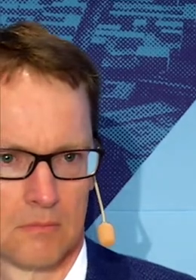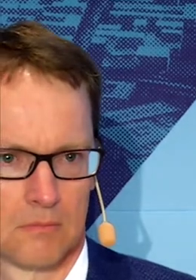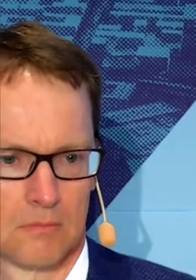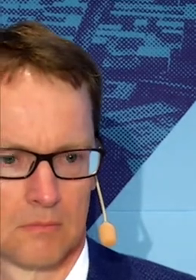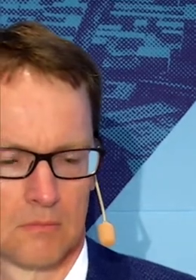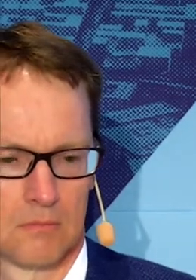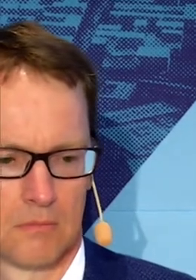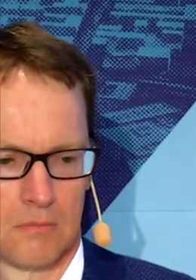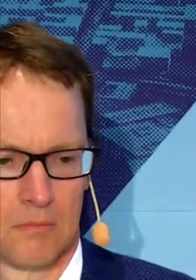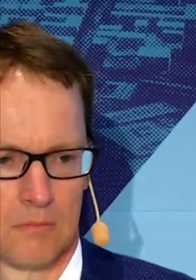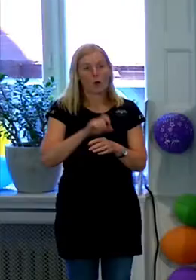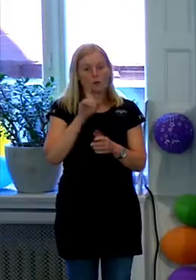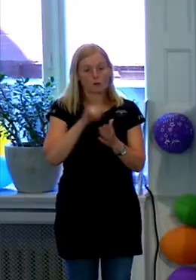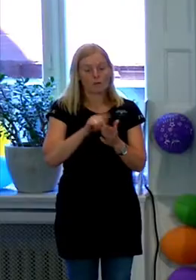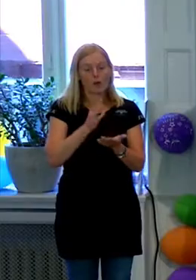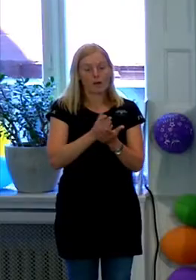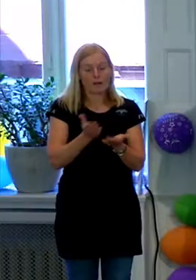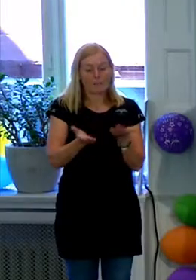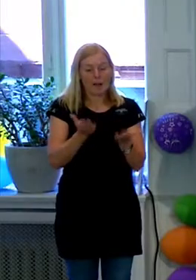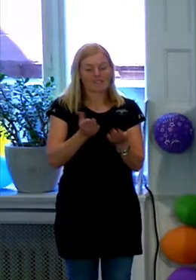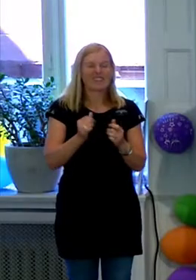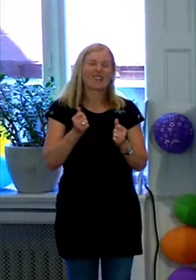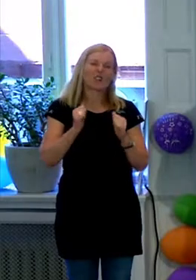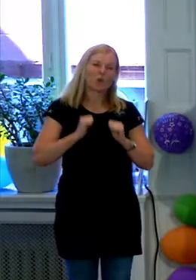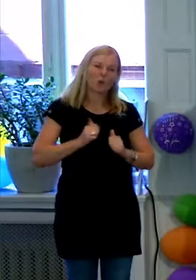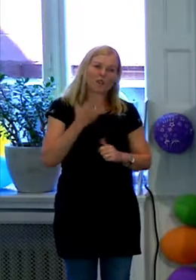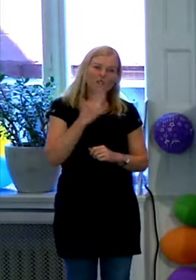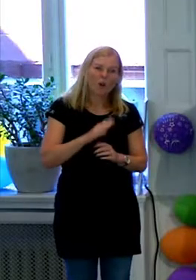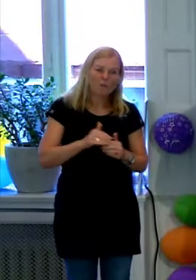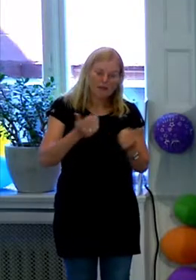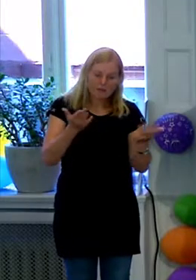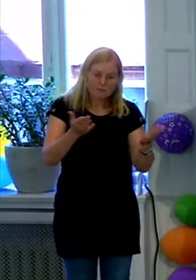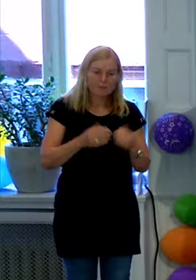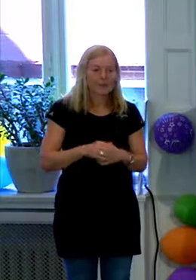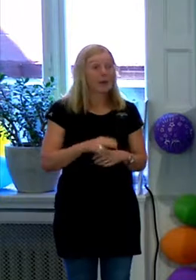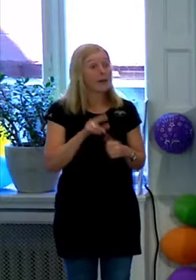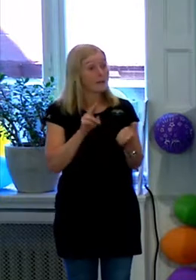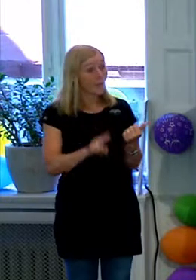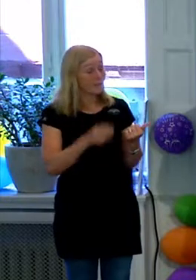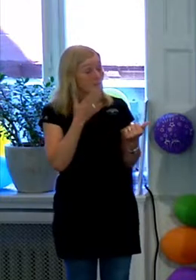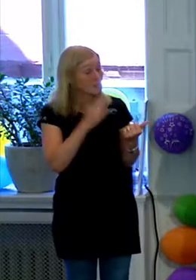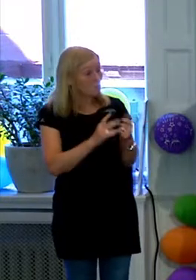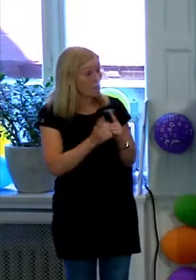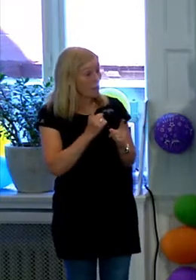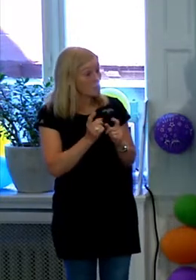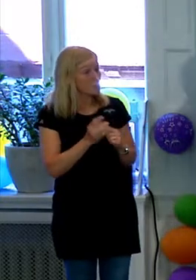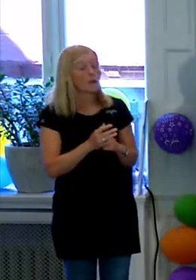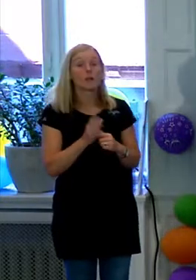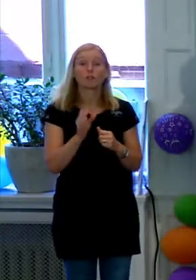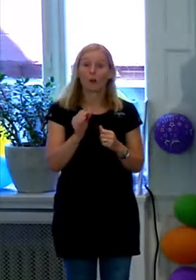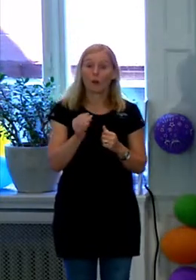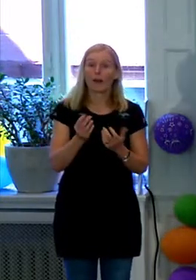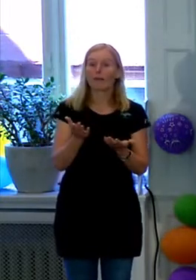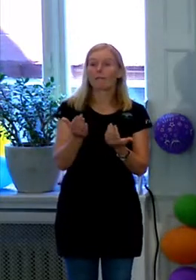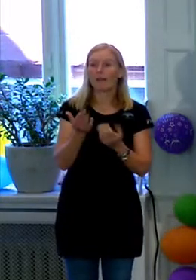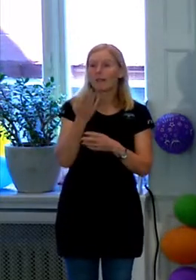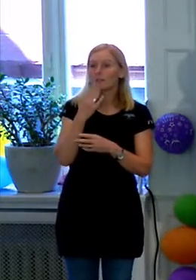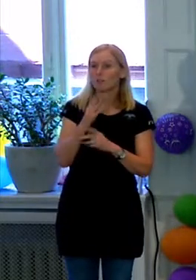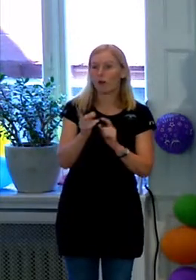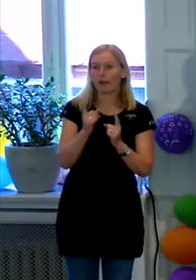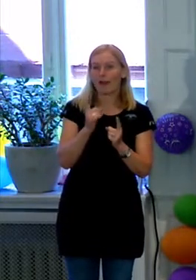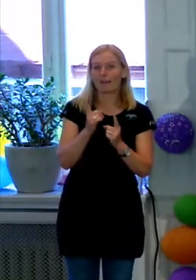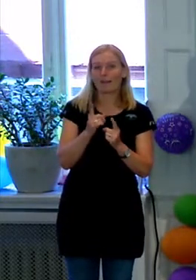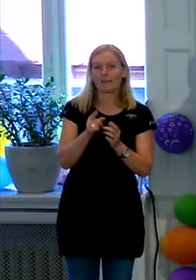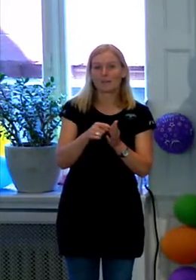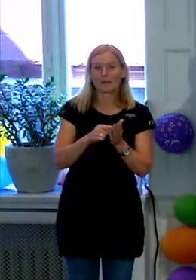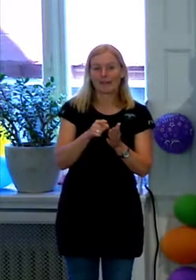att få hela balansen i det hela. Mm. Lite tråkigt svar, men ja. Realistiskt svar kanske man ska säga det. Ja, ett väntat i